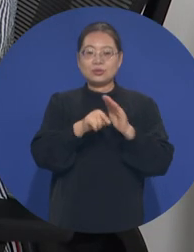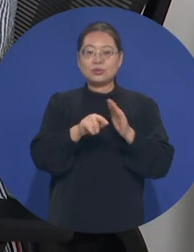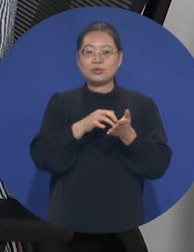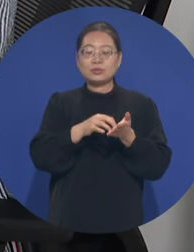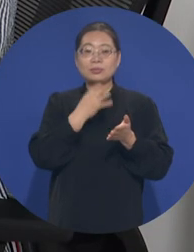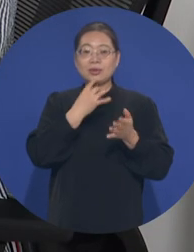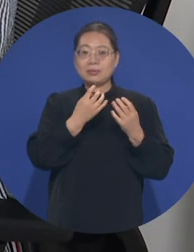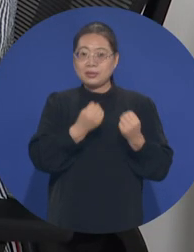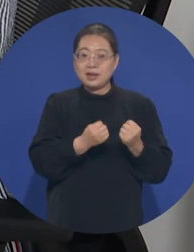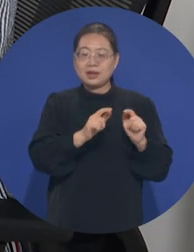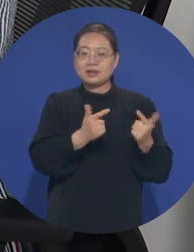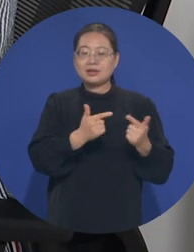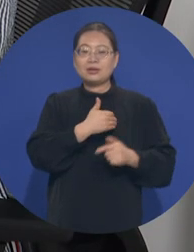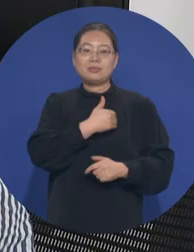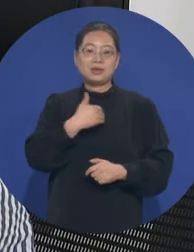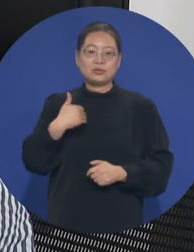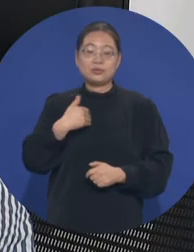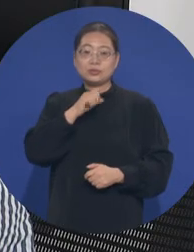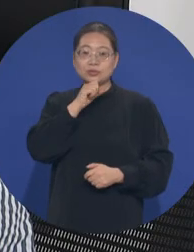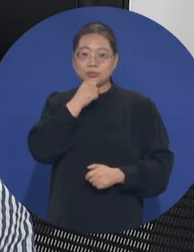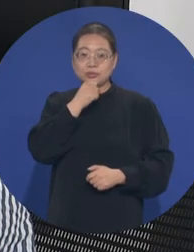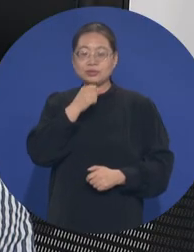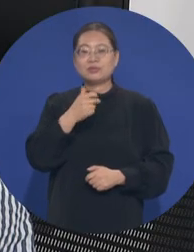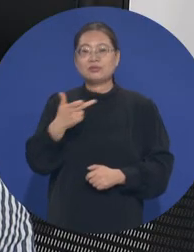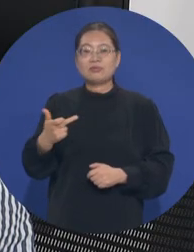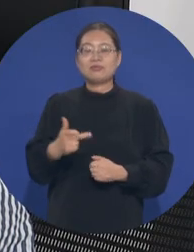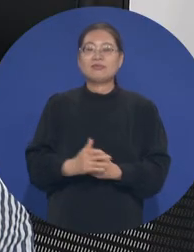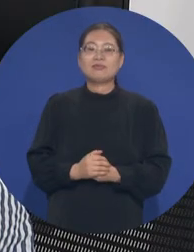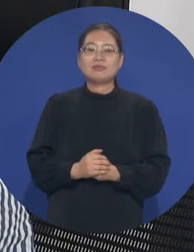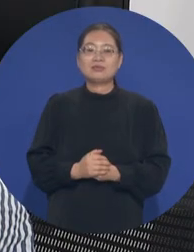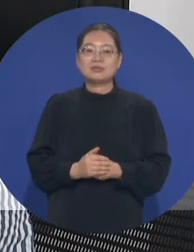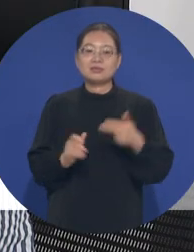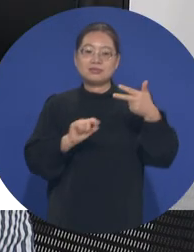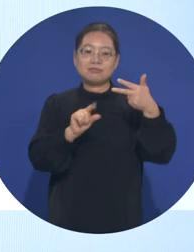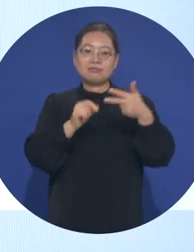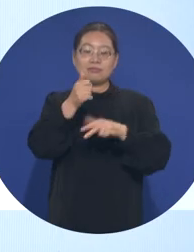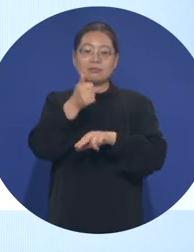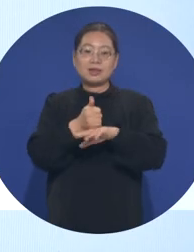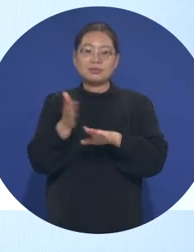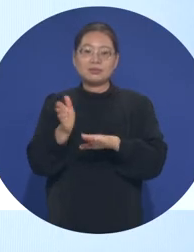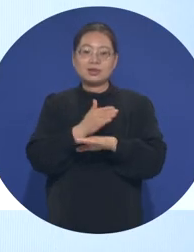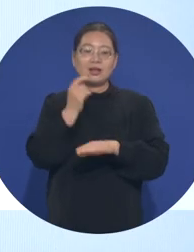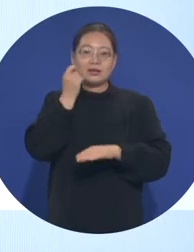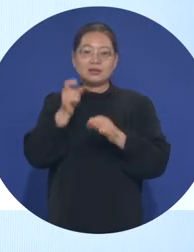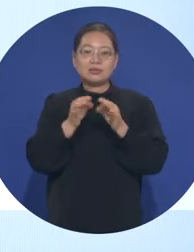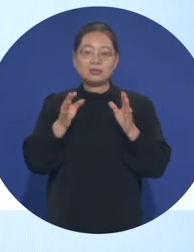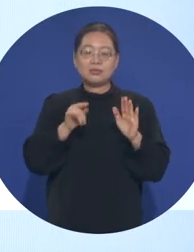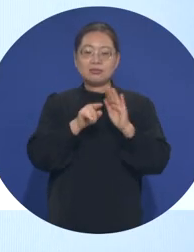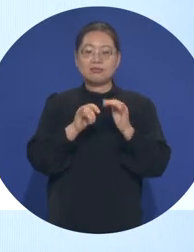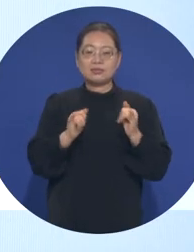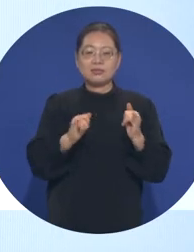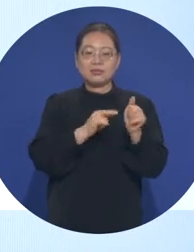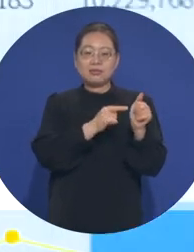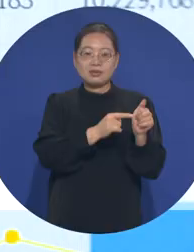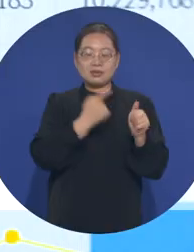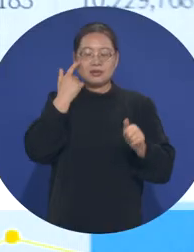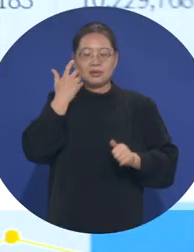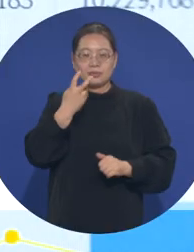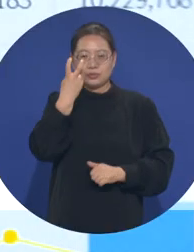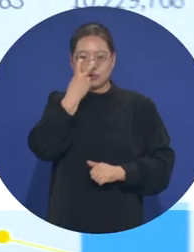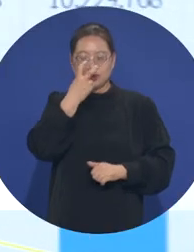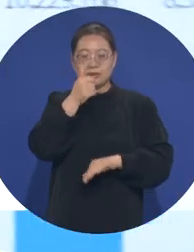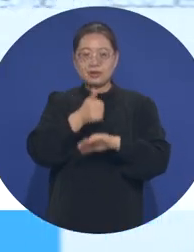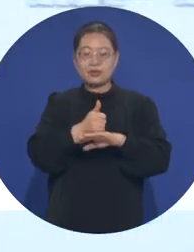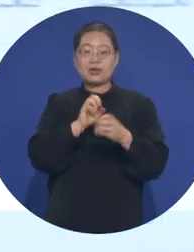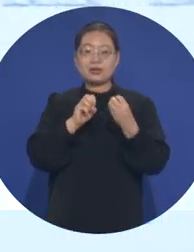이용건 수만 많은게 아닙니다 만족도도 높습니다 지난 7월 말부터 한 달간 사용자를 대상으로 설문 조사를